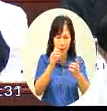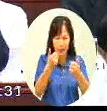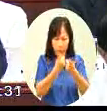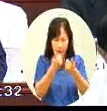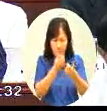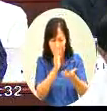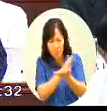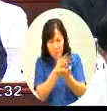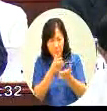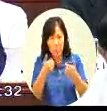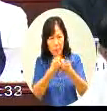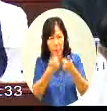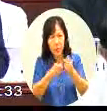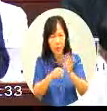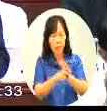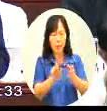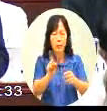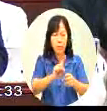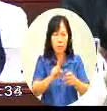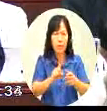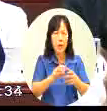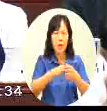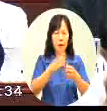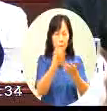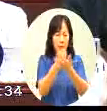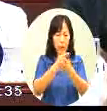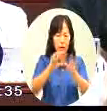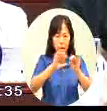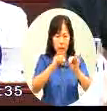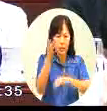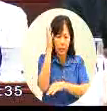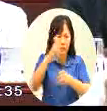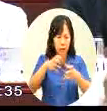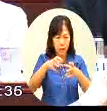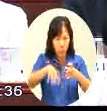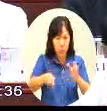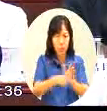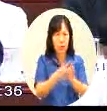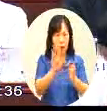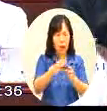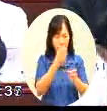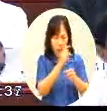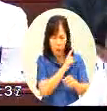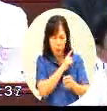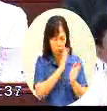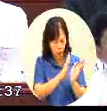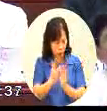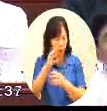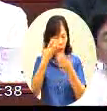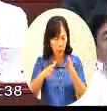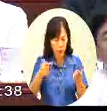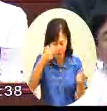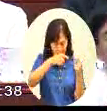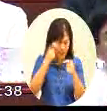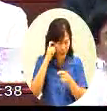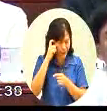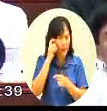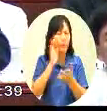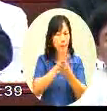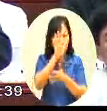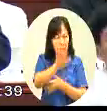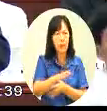制，看地评会还有相关各地政所，地政所他已经做了很多功课，这方面综合考量之后，